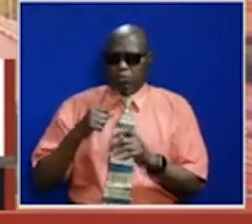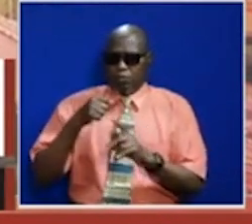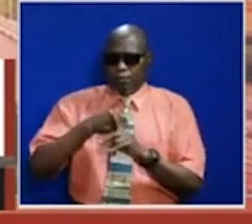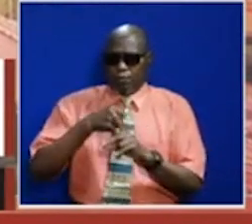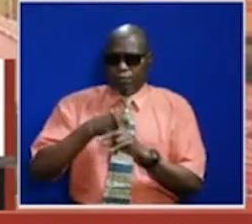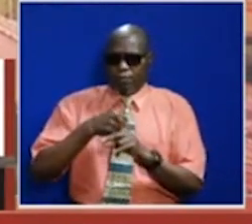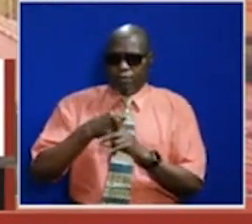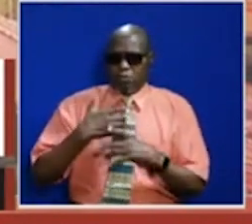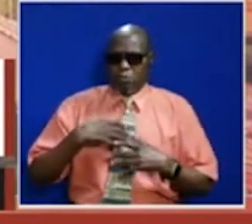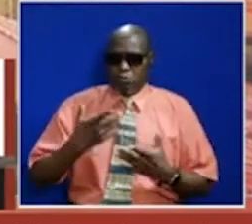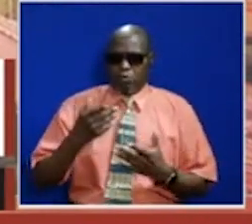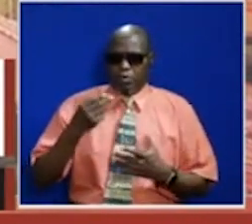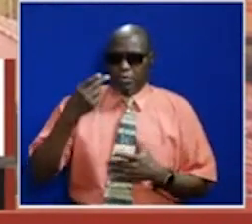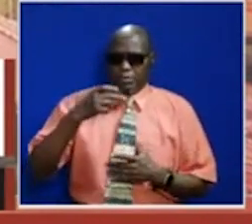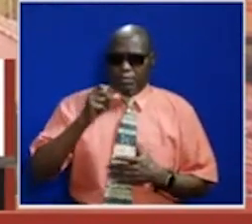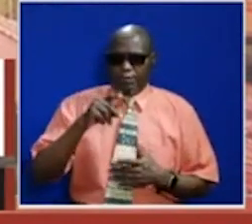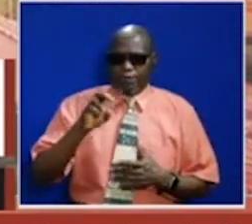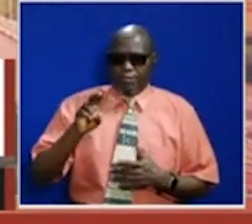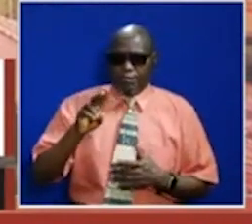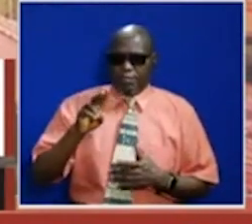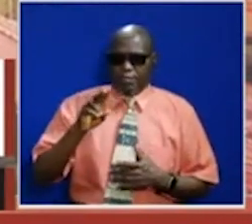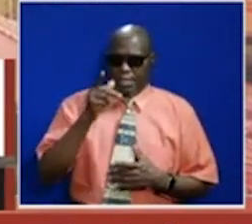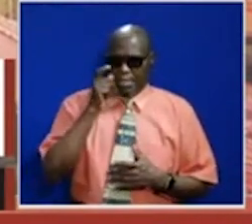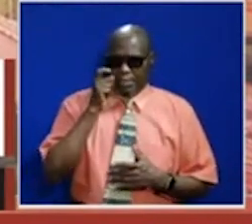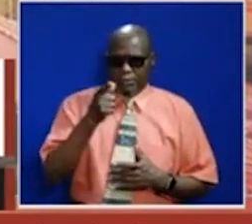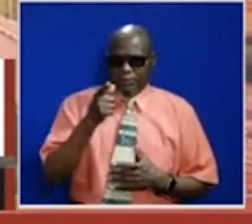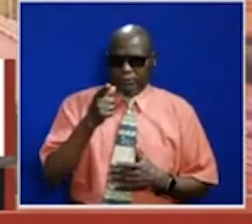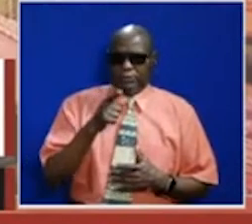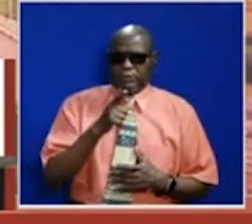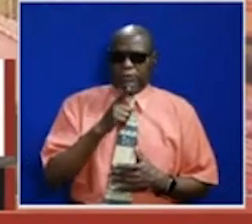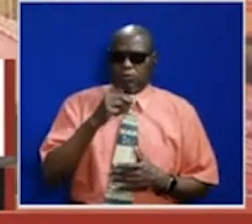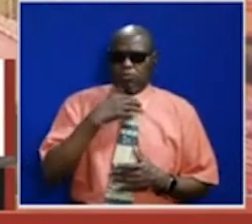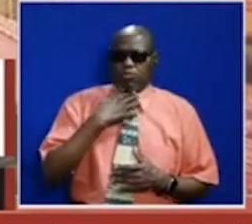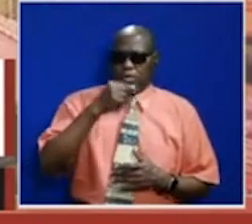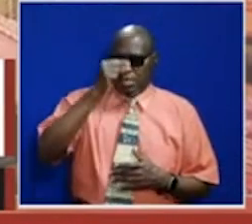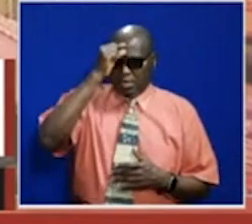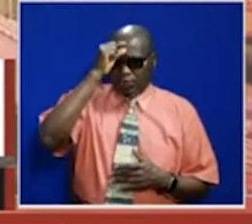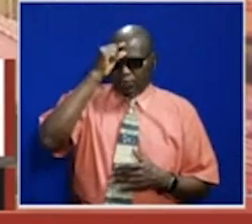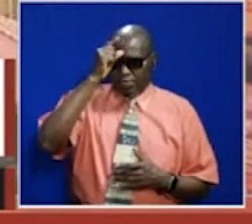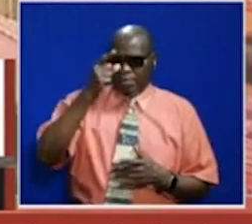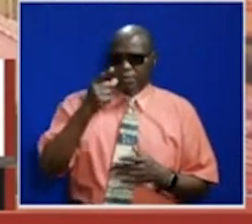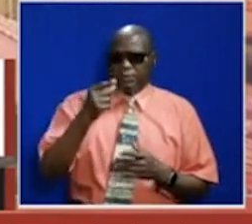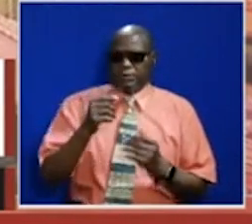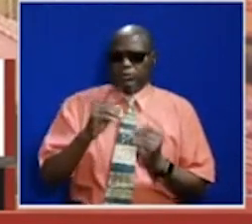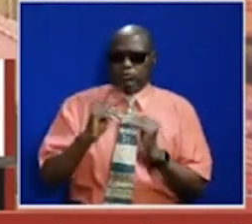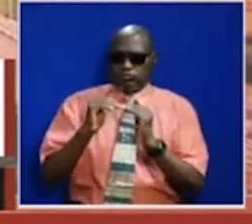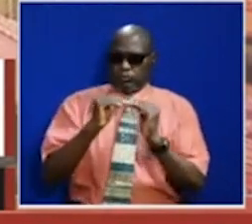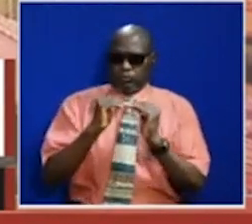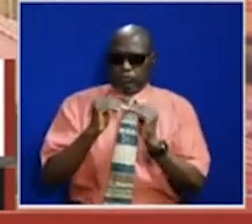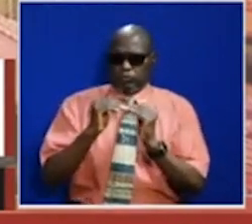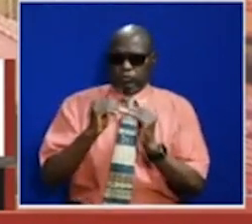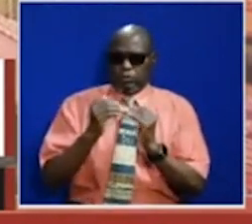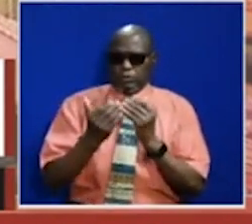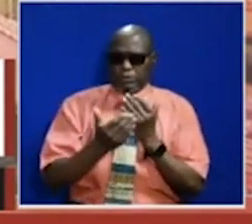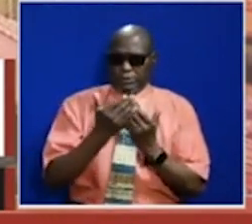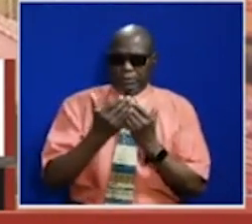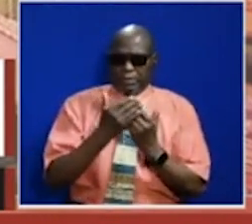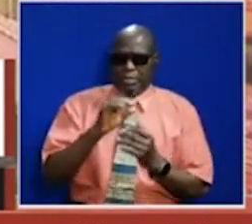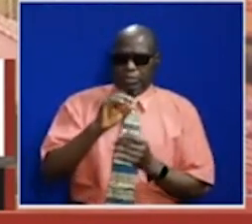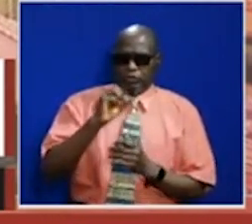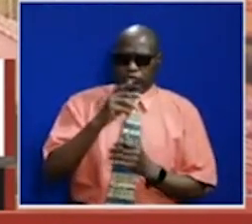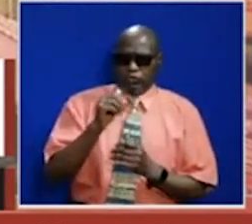KELIN sasa wanaitaka serikali kuzingatia haki za kimsingi za afya kwa wote katika utekelezaji wa bima mpya afya